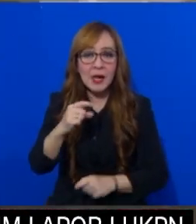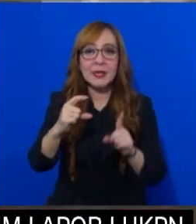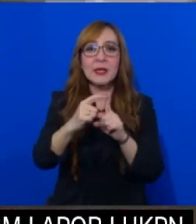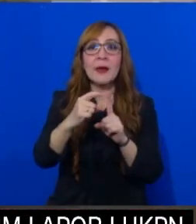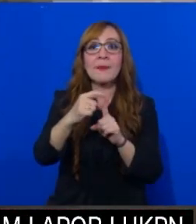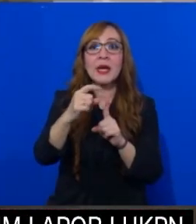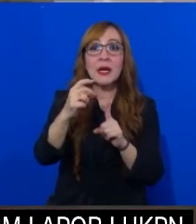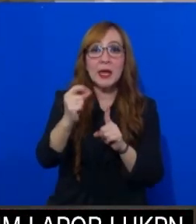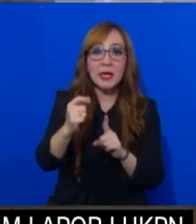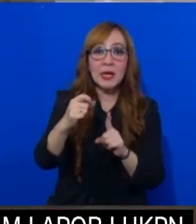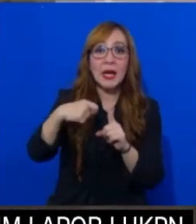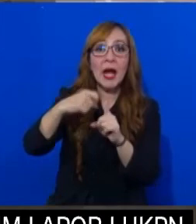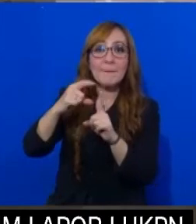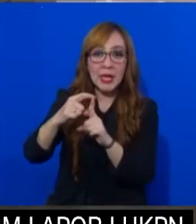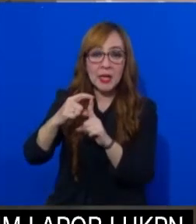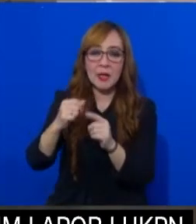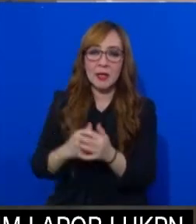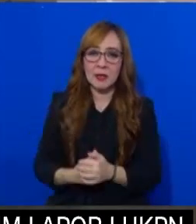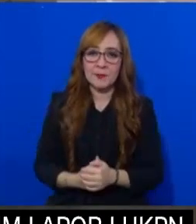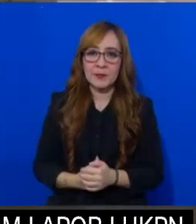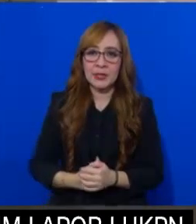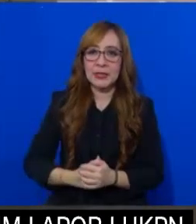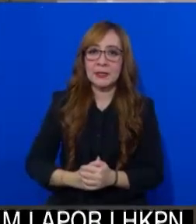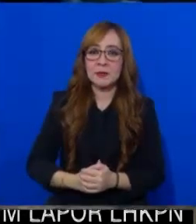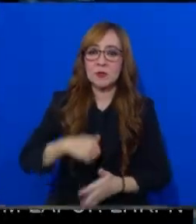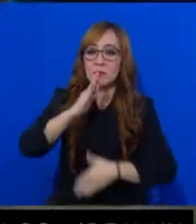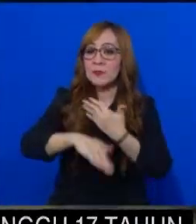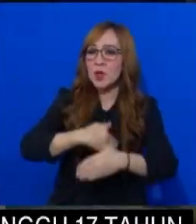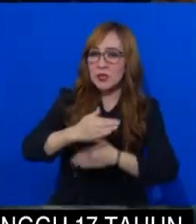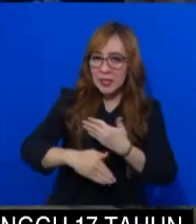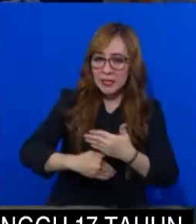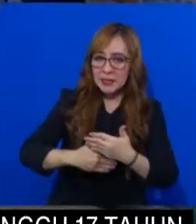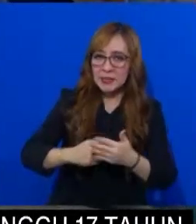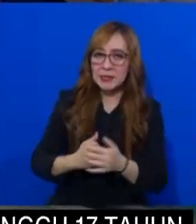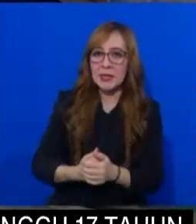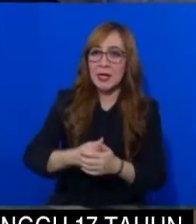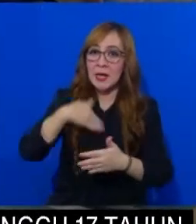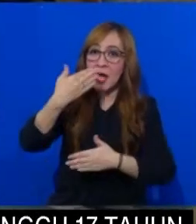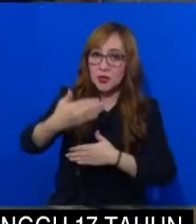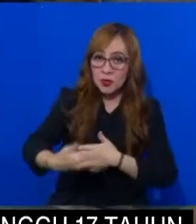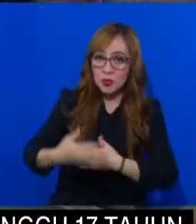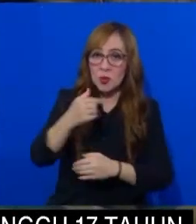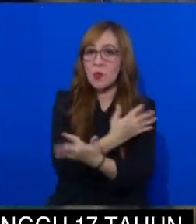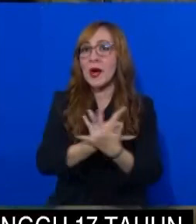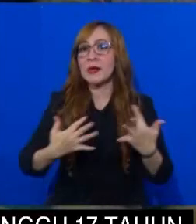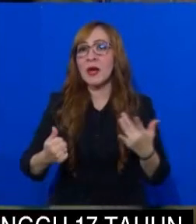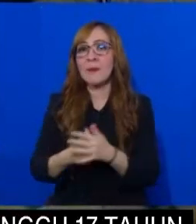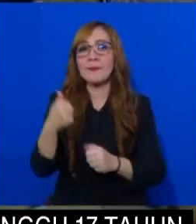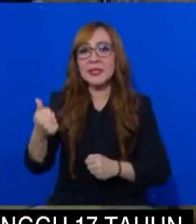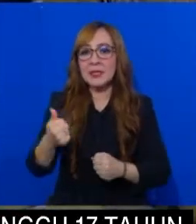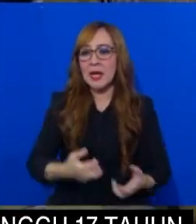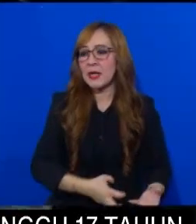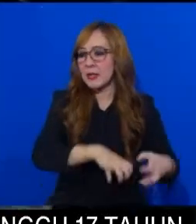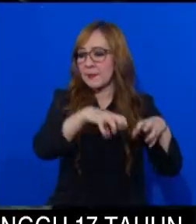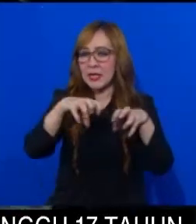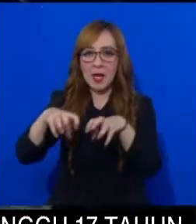itu. Menurutnya, sambil proses berjalan, warga eks Kampung Bayam bisa dialihkan ke rumah susun